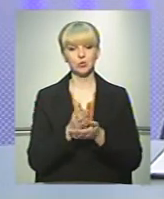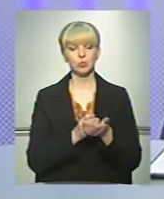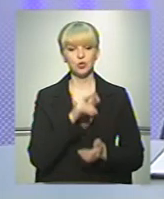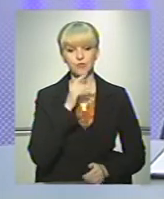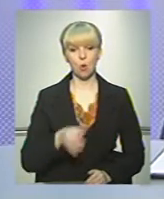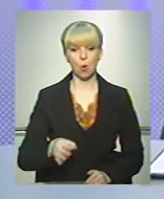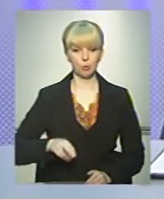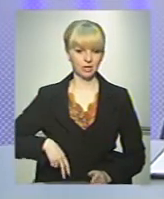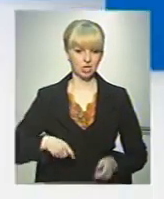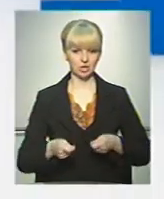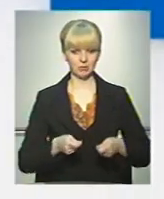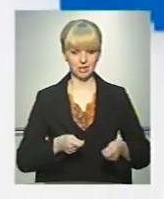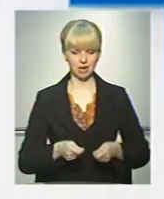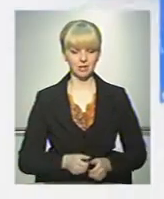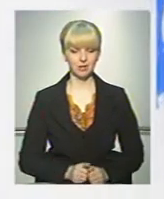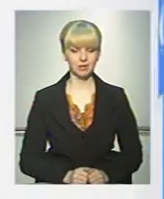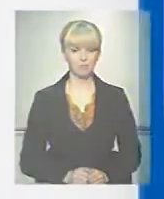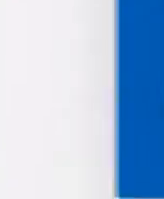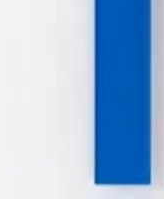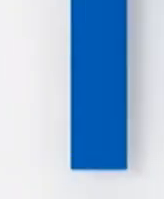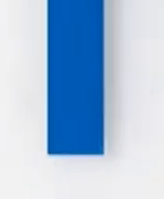Чернівецької облдержадміністрації.